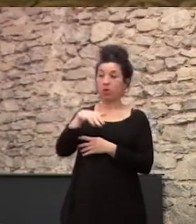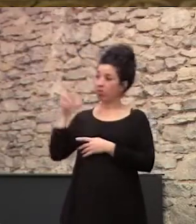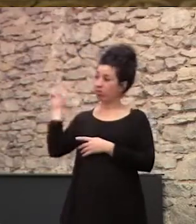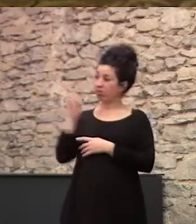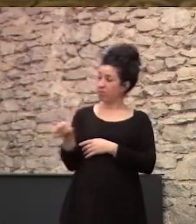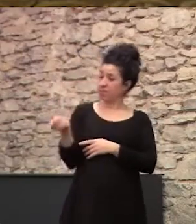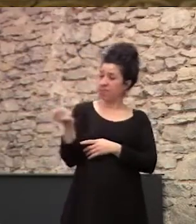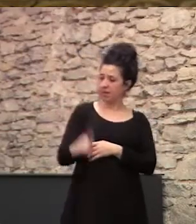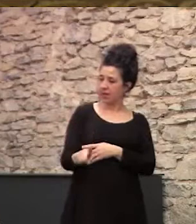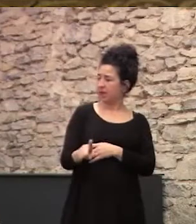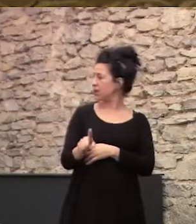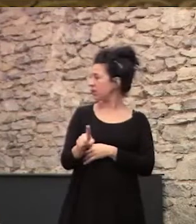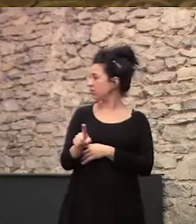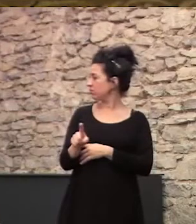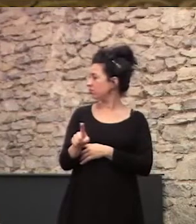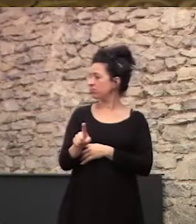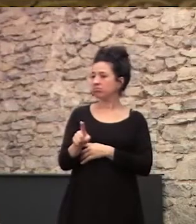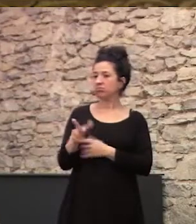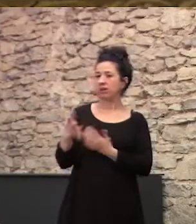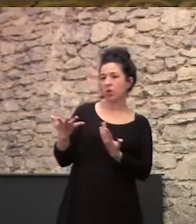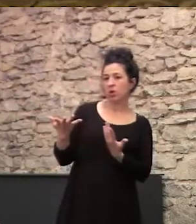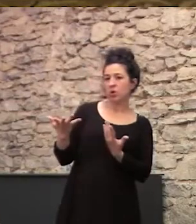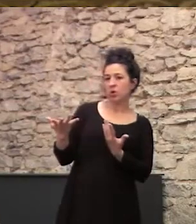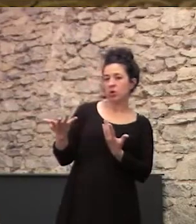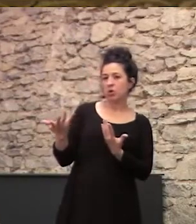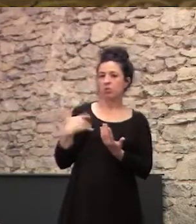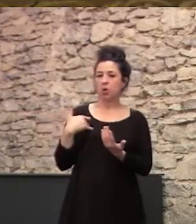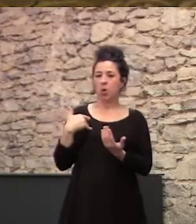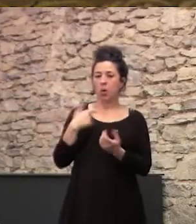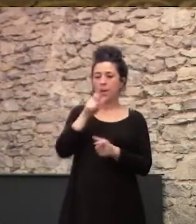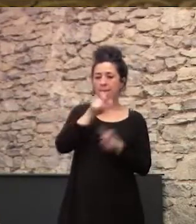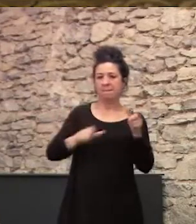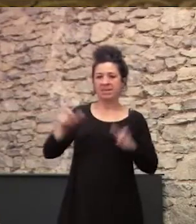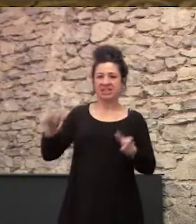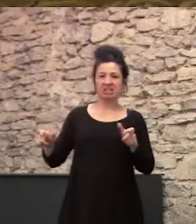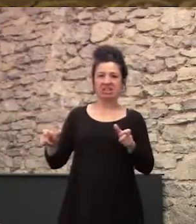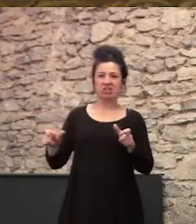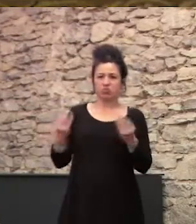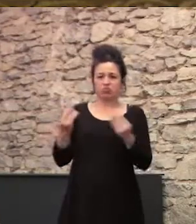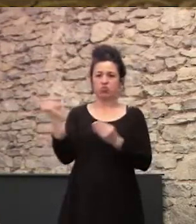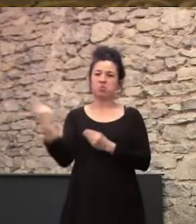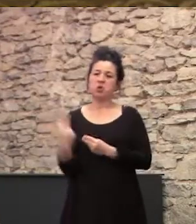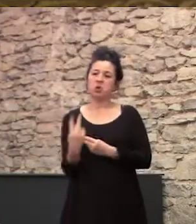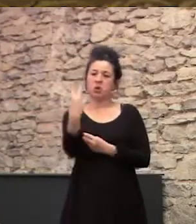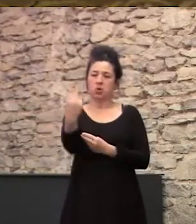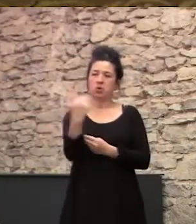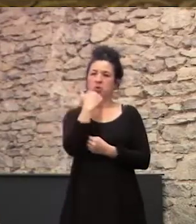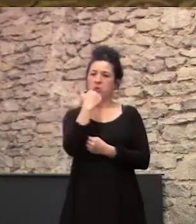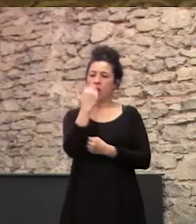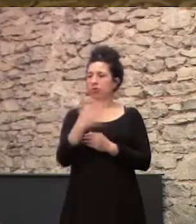aukeratu dituzten pertsonaien bitartez, ez asko baina pare bat edo, eta gero baita ere bai...